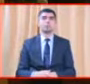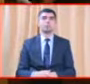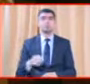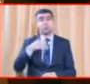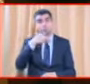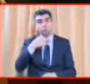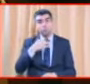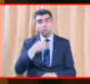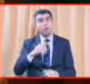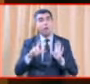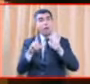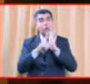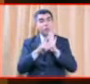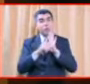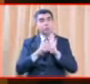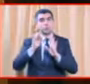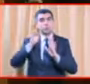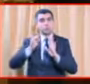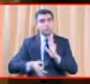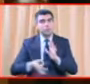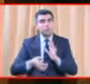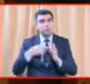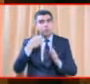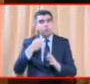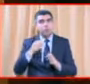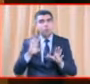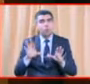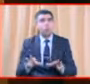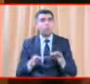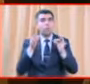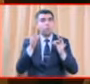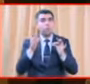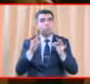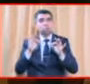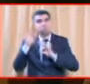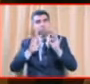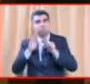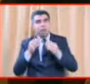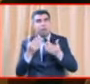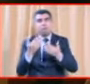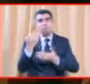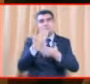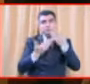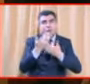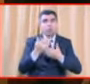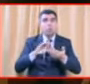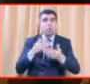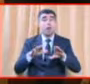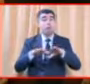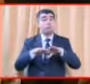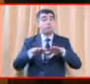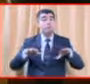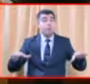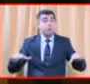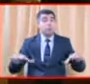ناحية القانونية، القانون فعلا تدرس هذه الأوضاع، لا من ناحية الأرض